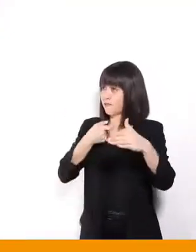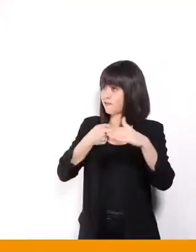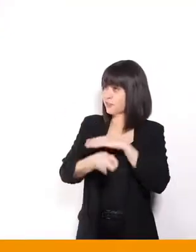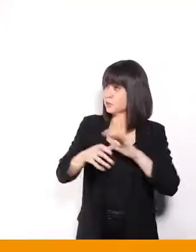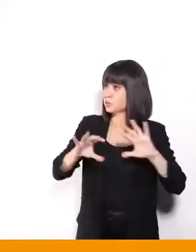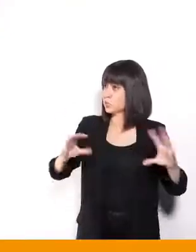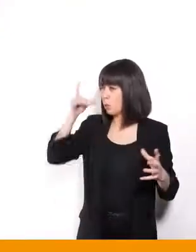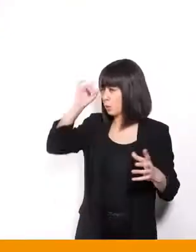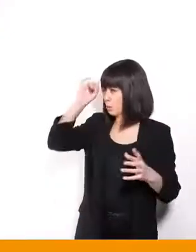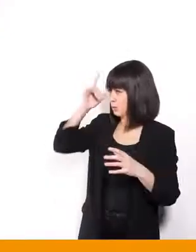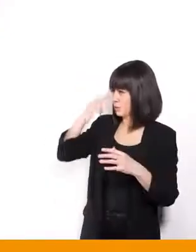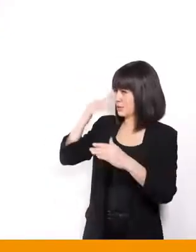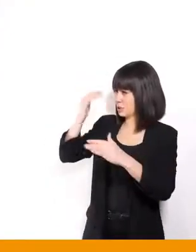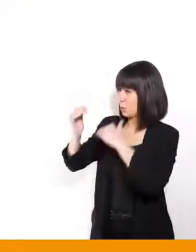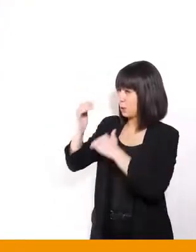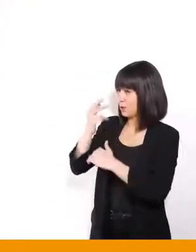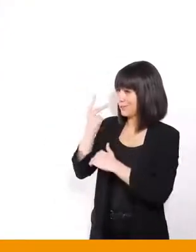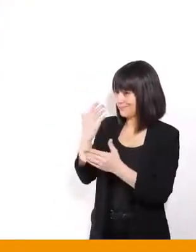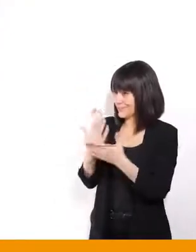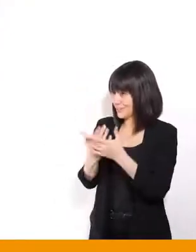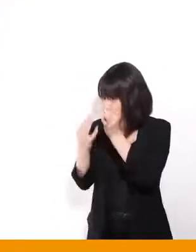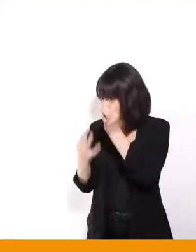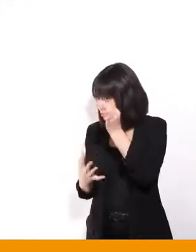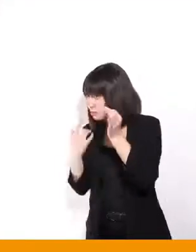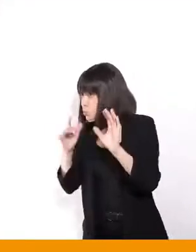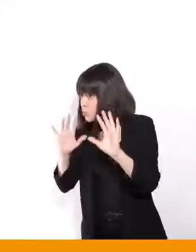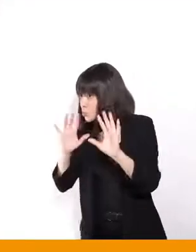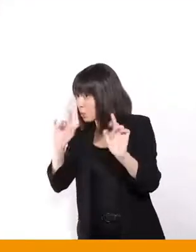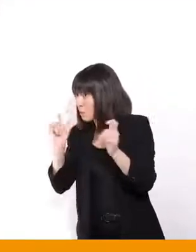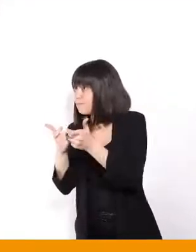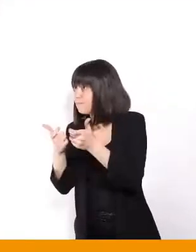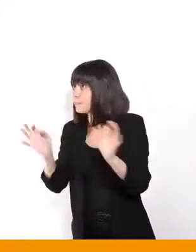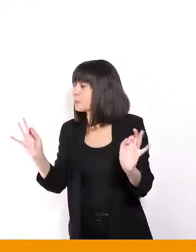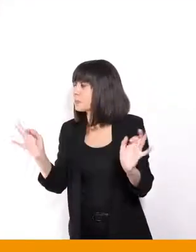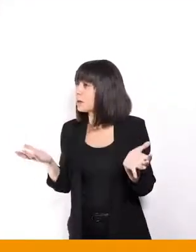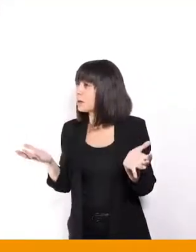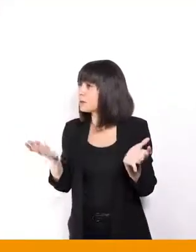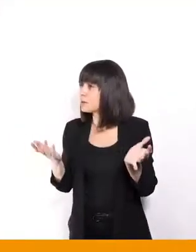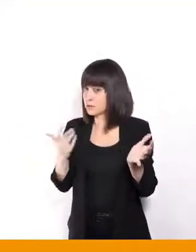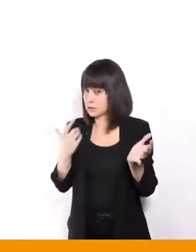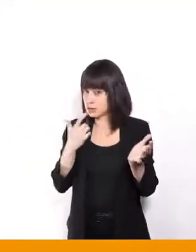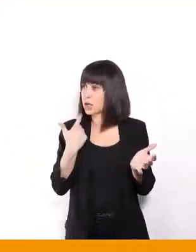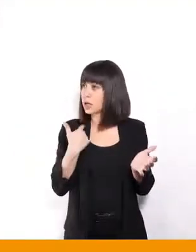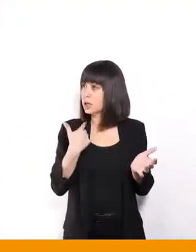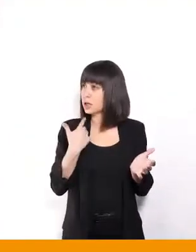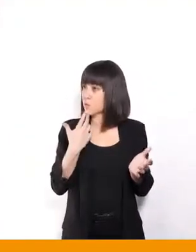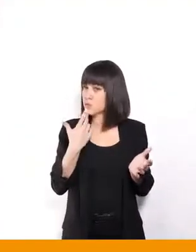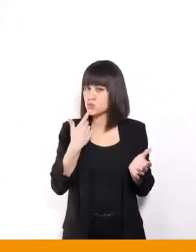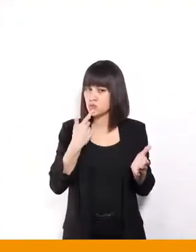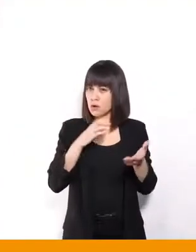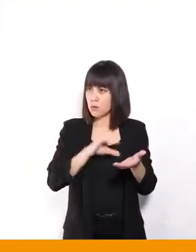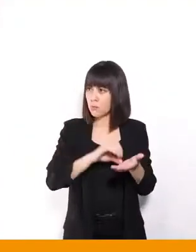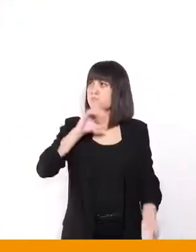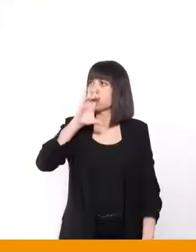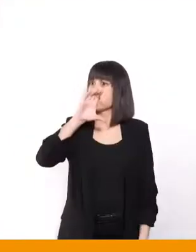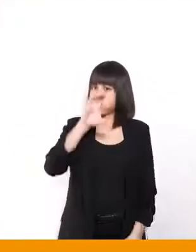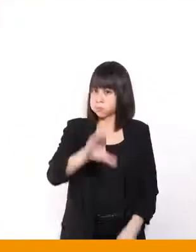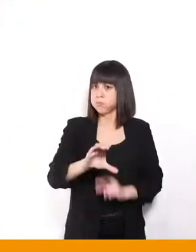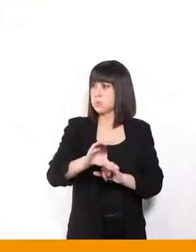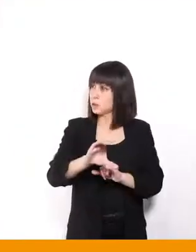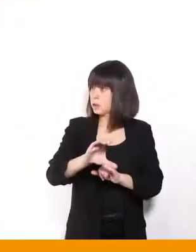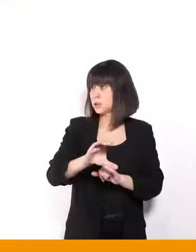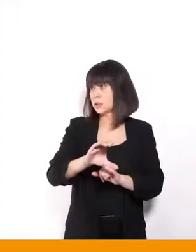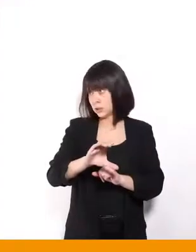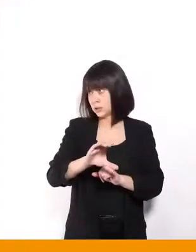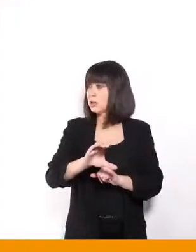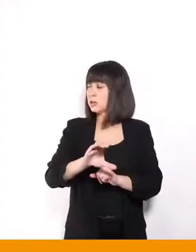programme. Comment finalement, cette somme qui est importante, on ne va pas se le nier, comment vous allez le financer et peut-être